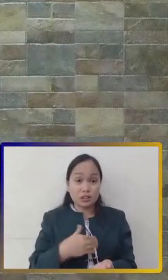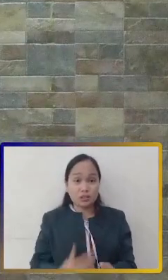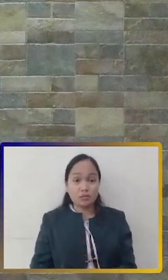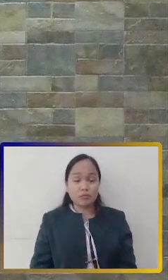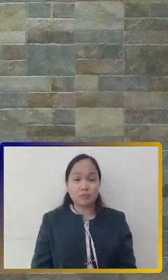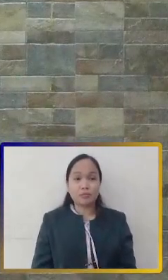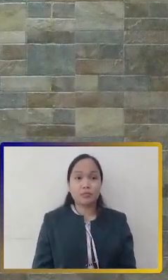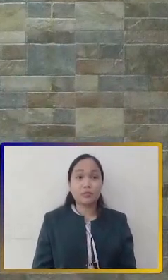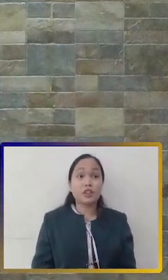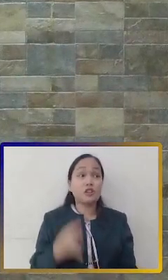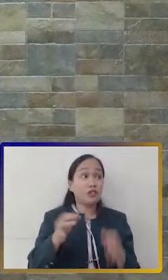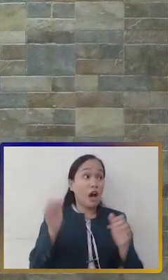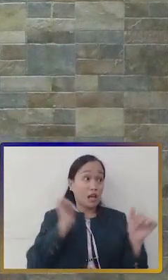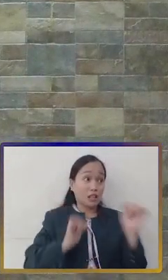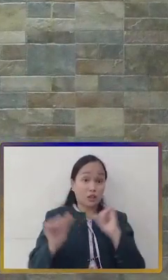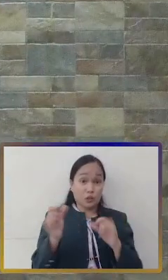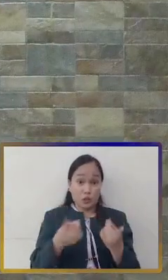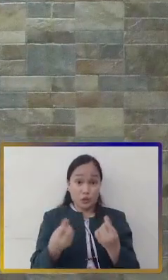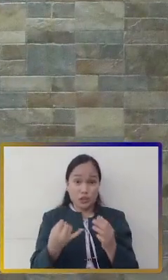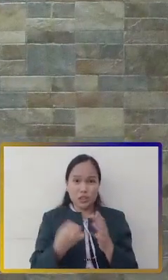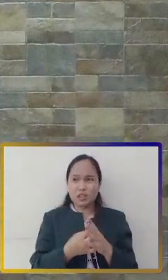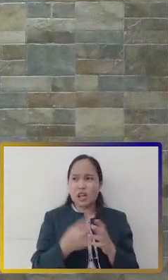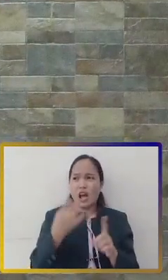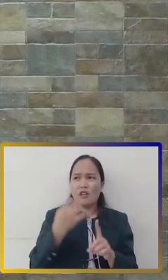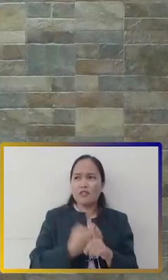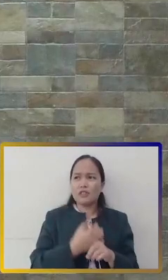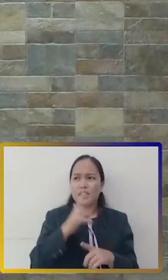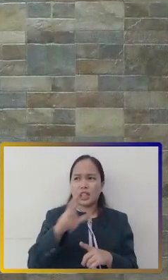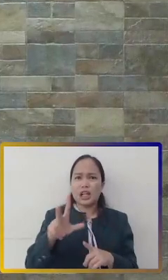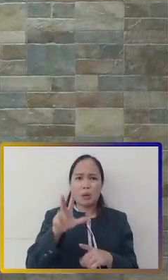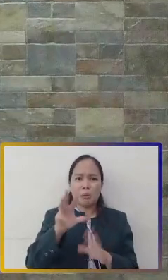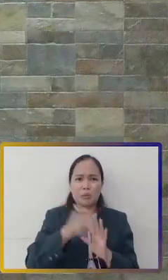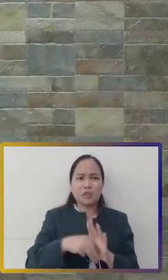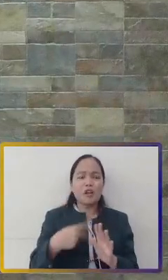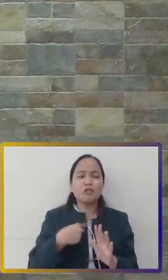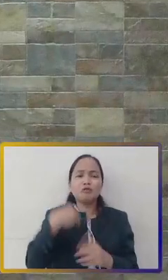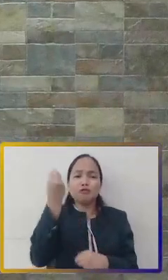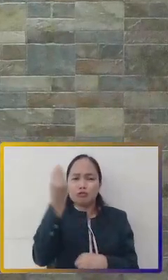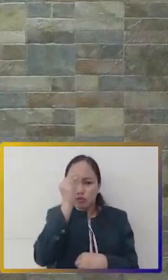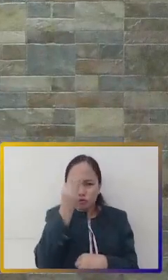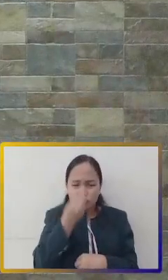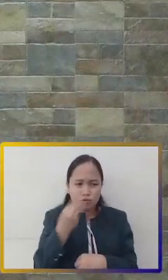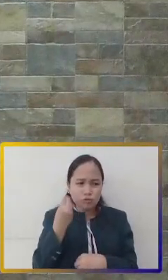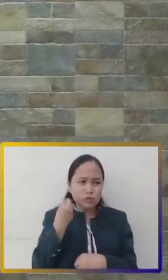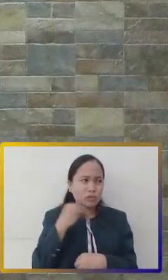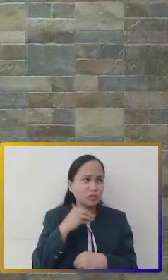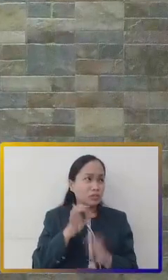sa inyo, kung artista ang gagawa nun, siguro every 3 minutes may retouch.